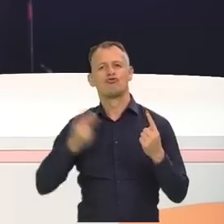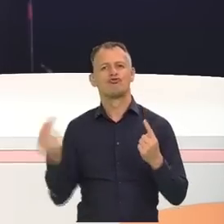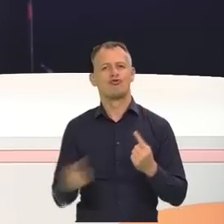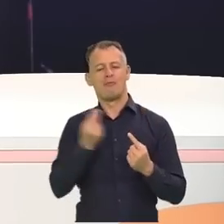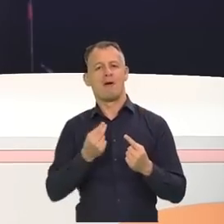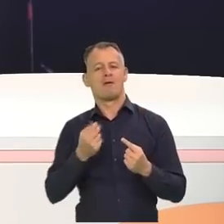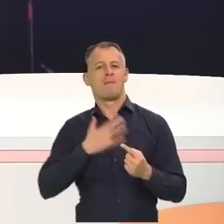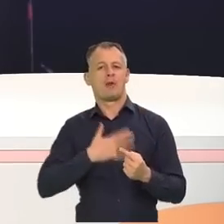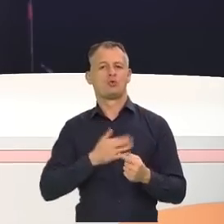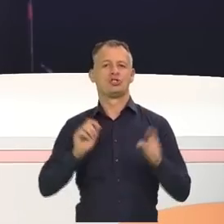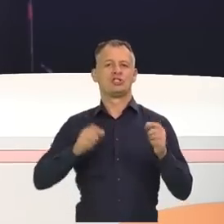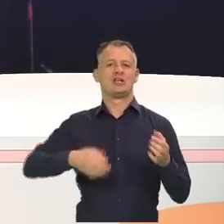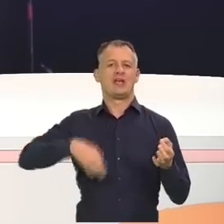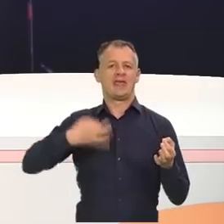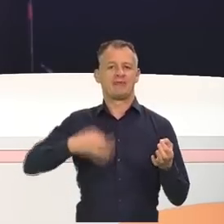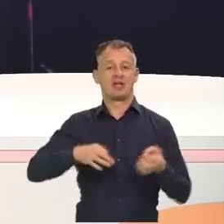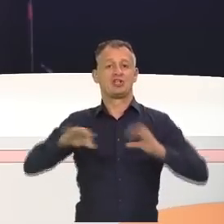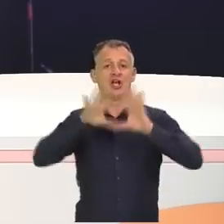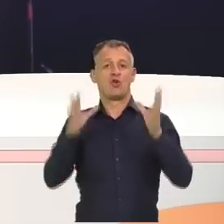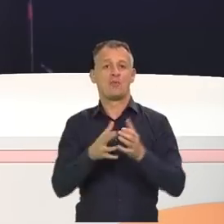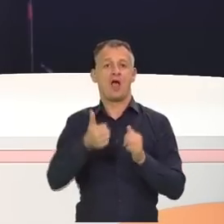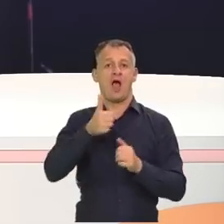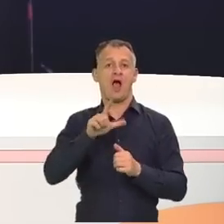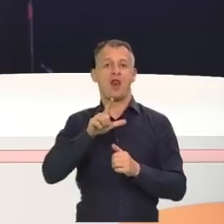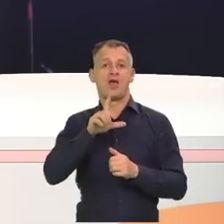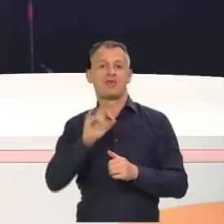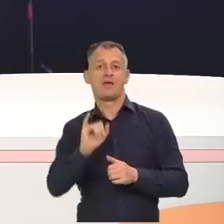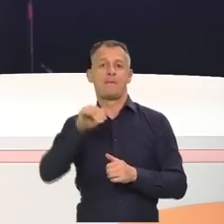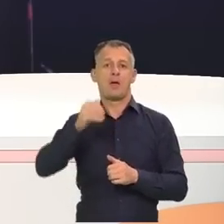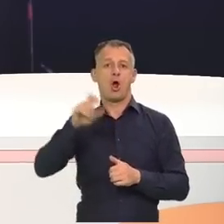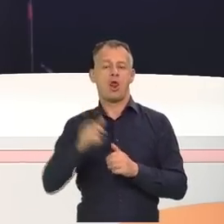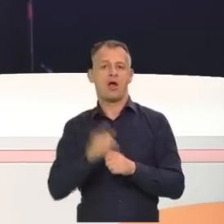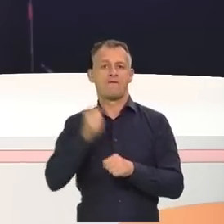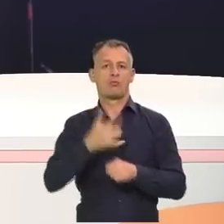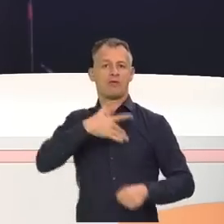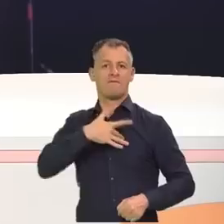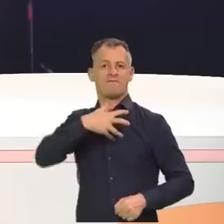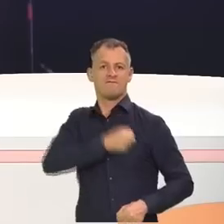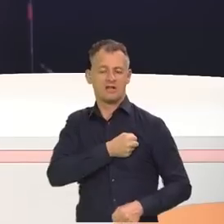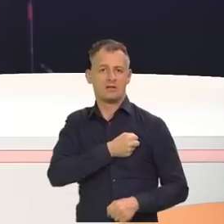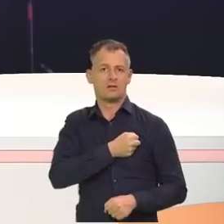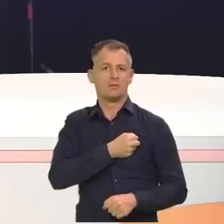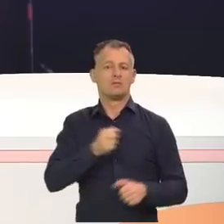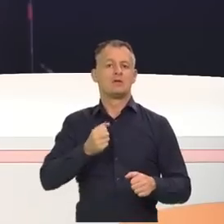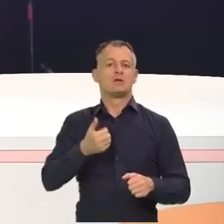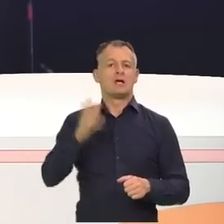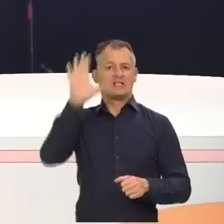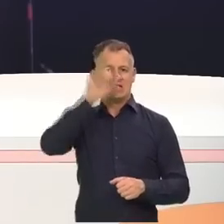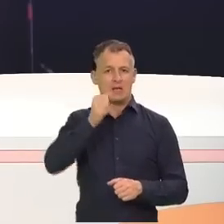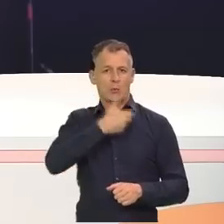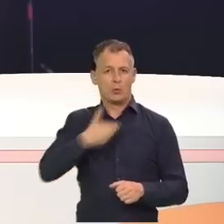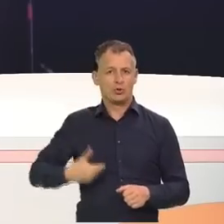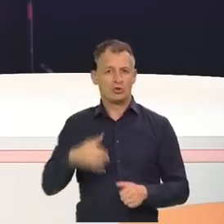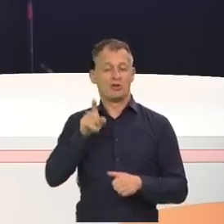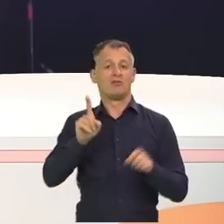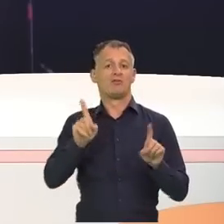Unul dintre cei mai apreciați chitariști ai lumii, Aldi Meola, a făcut infarct pe scena din București chiar în timpul concertului. Artistul american,